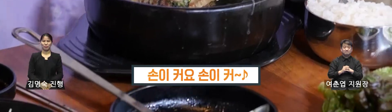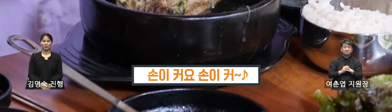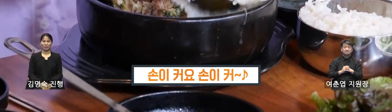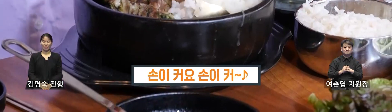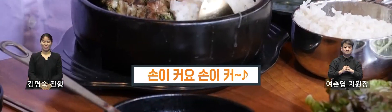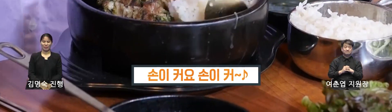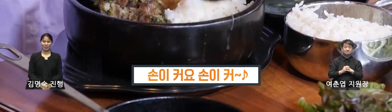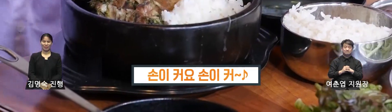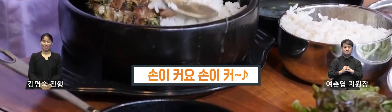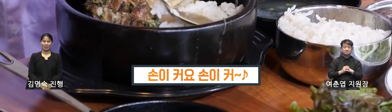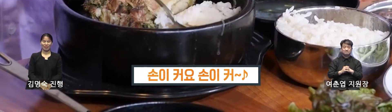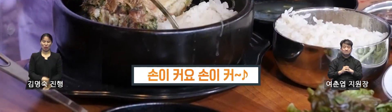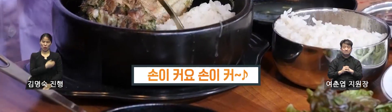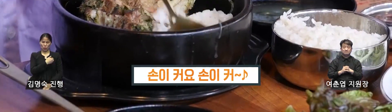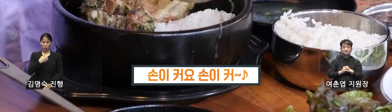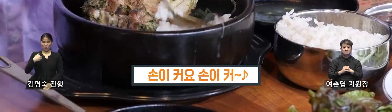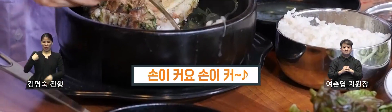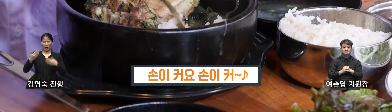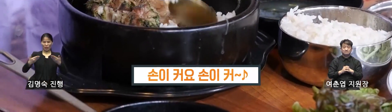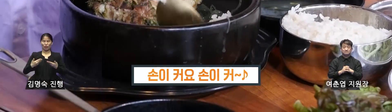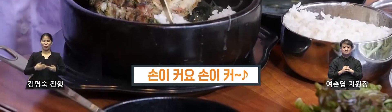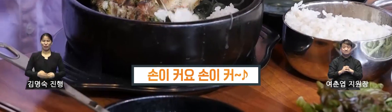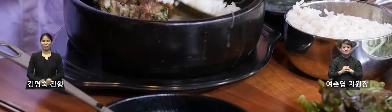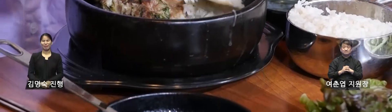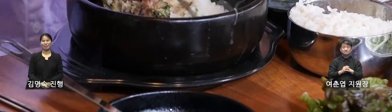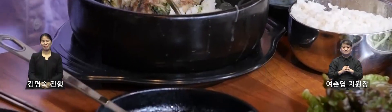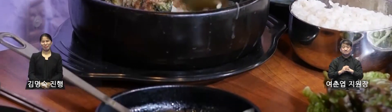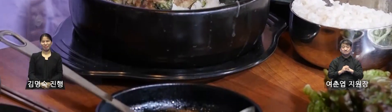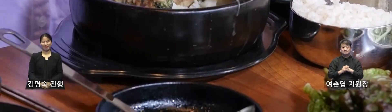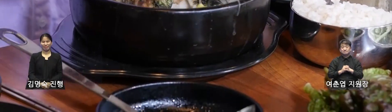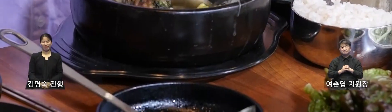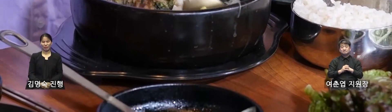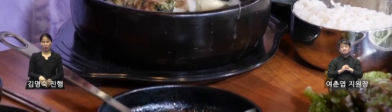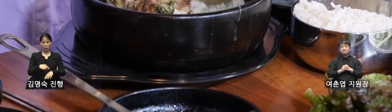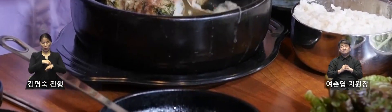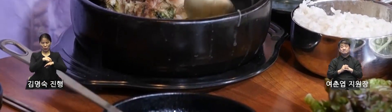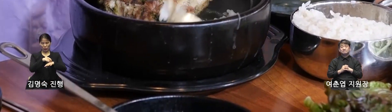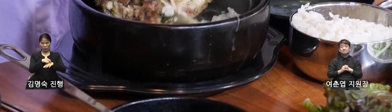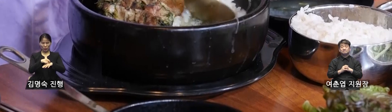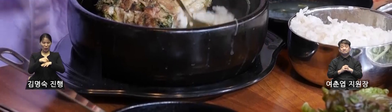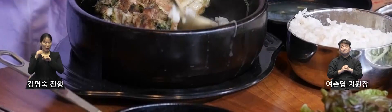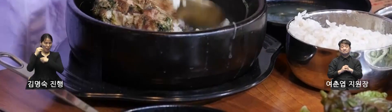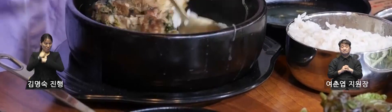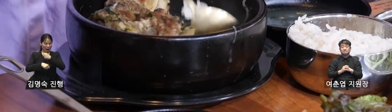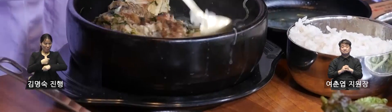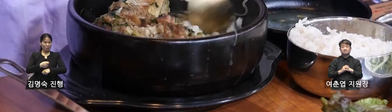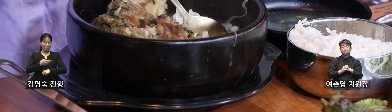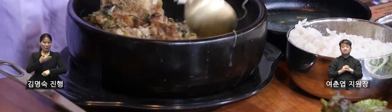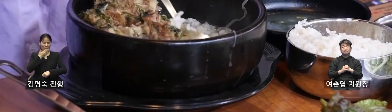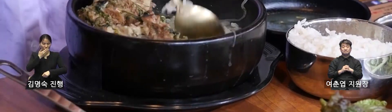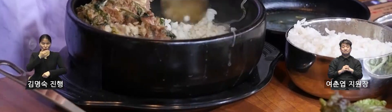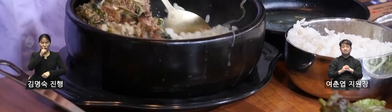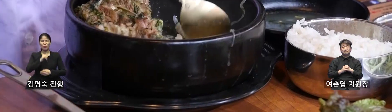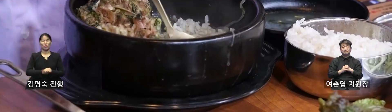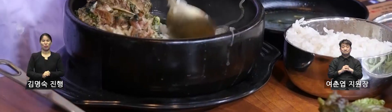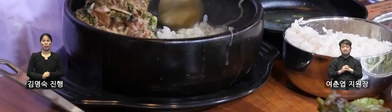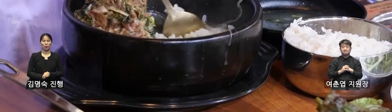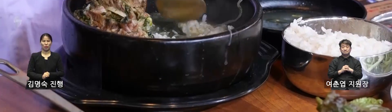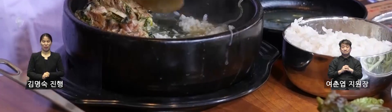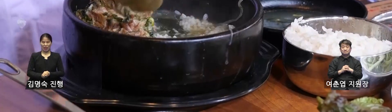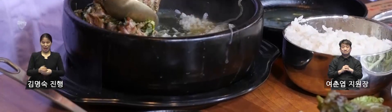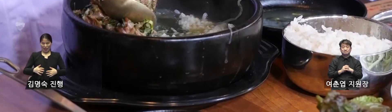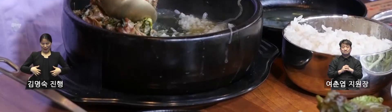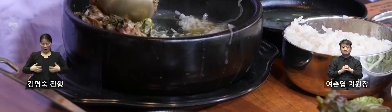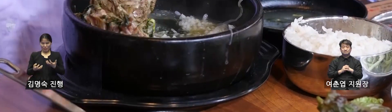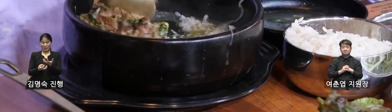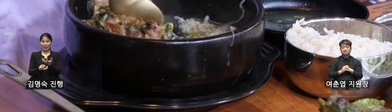크시다. 손이 크시니까 그냥 고기도 무한리필에다가 그냥 갈비탕도